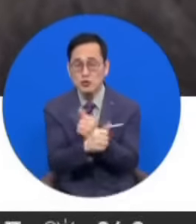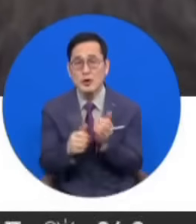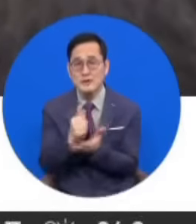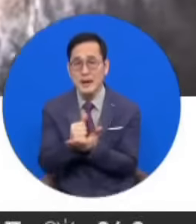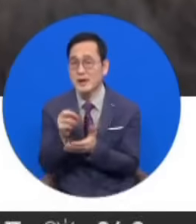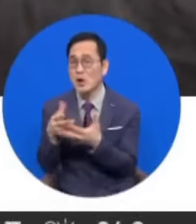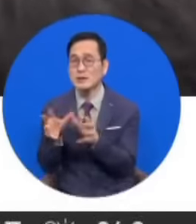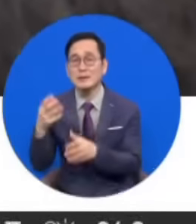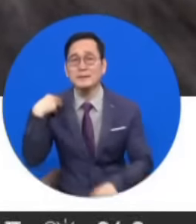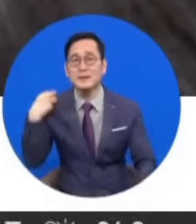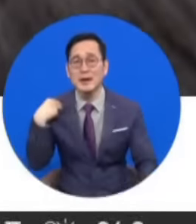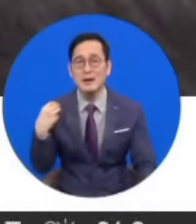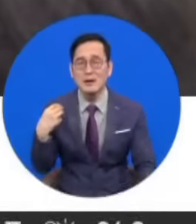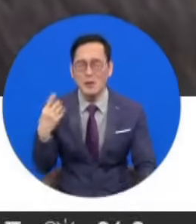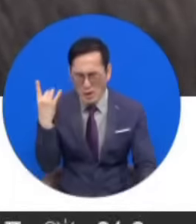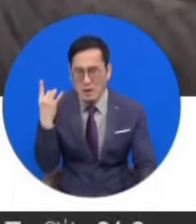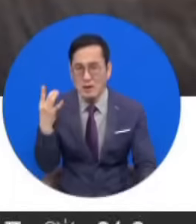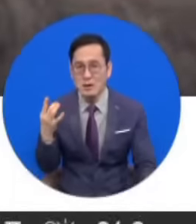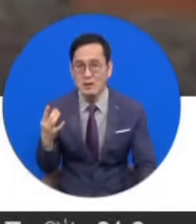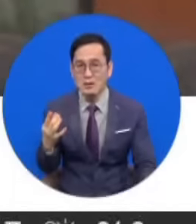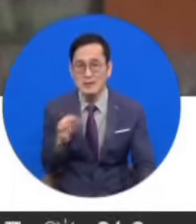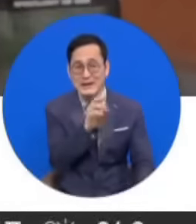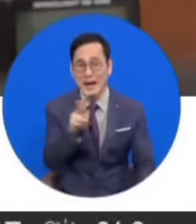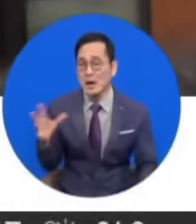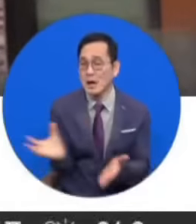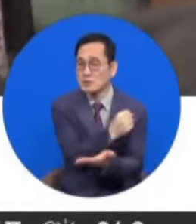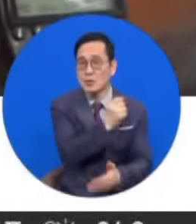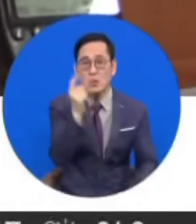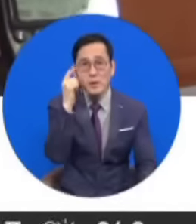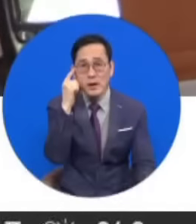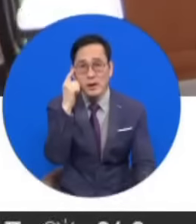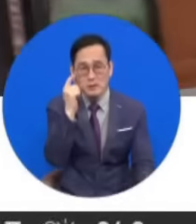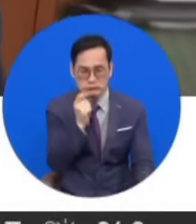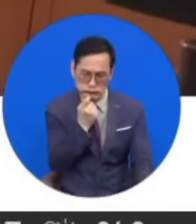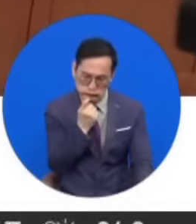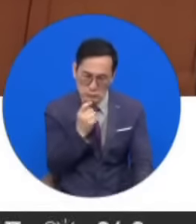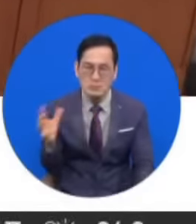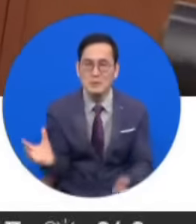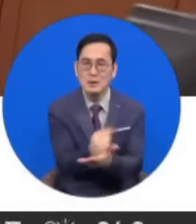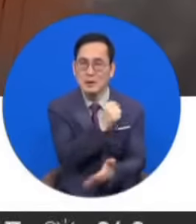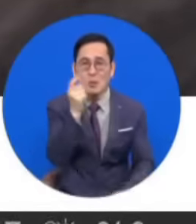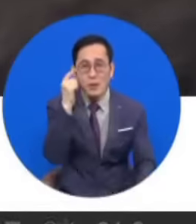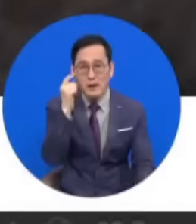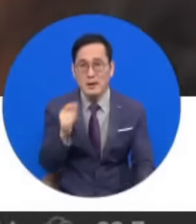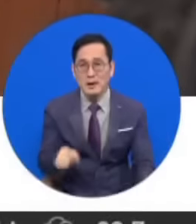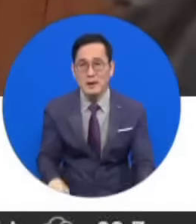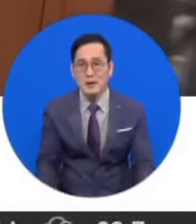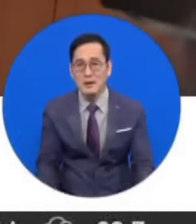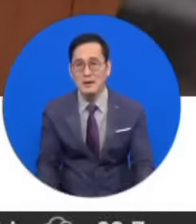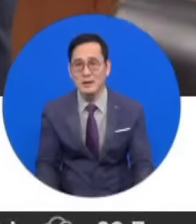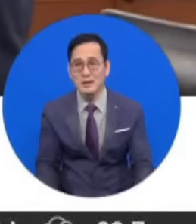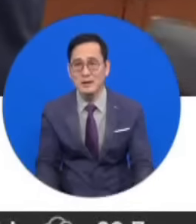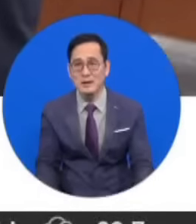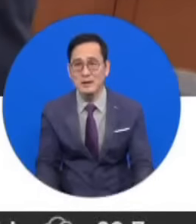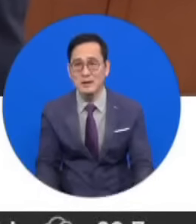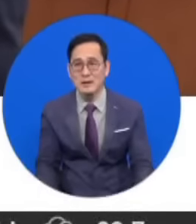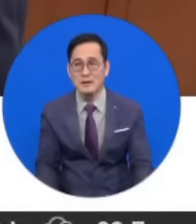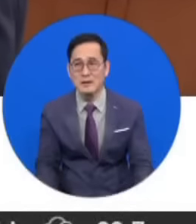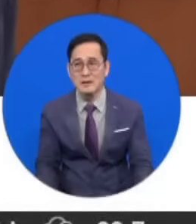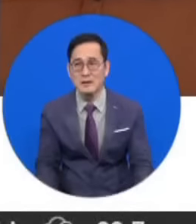왜 민주당에서 굳이 운영위원장을 그렇게 맡으려고 했을까? 양보하지 않고. 그것은 뭐 속이 뻔히 보이는 거죠.